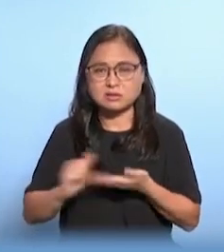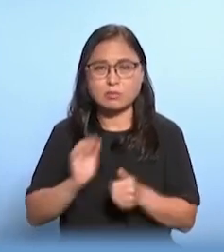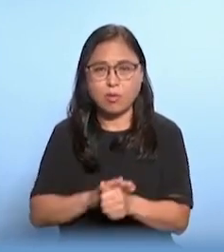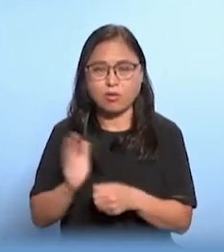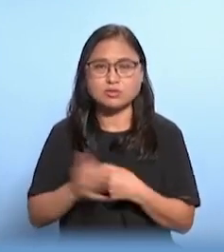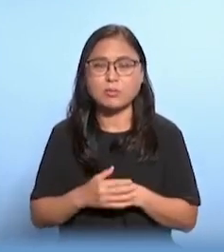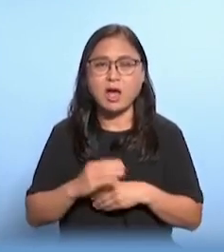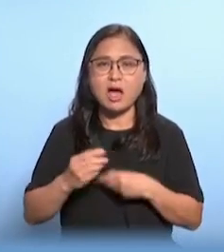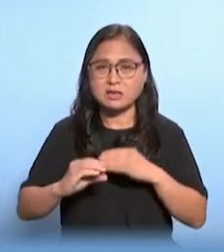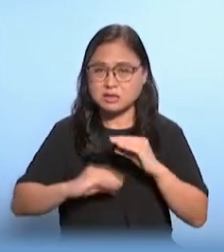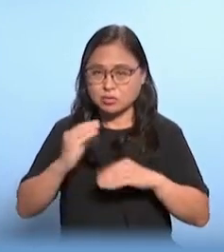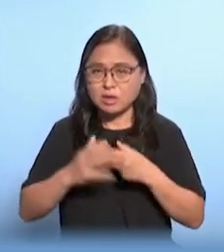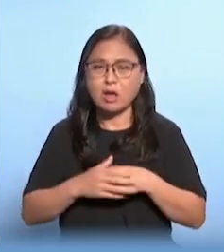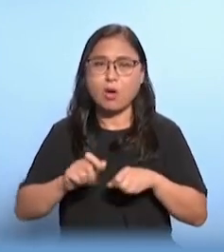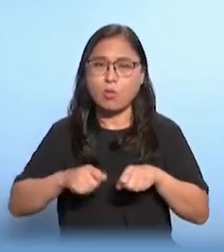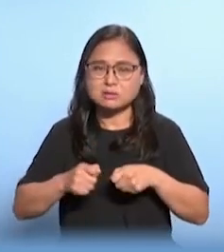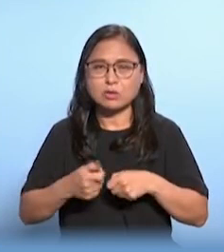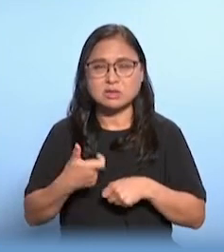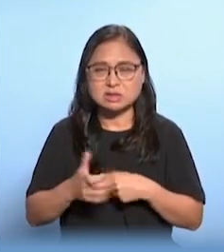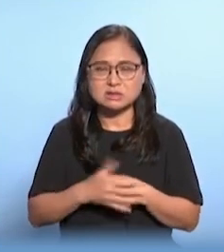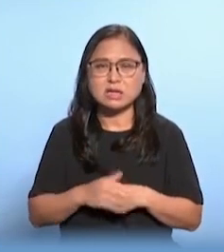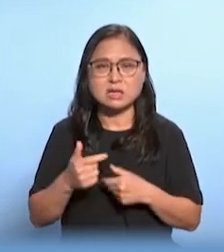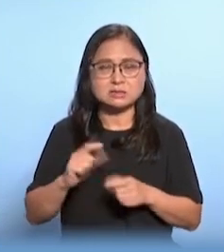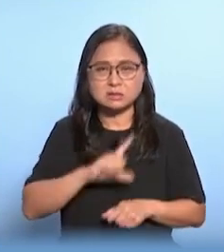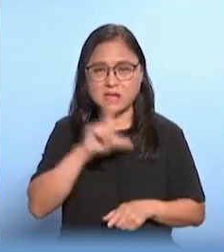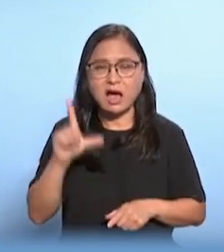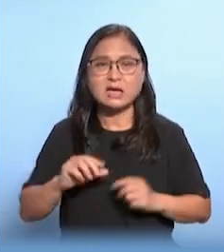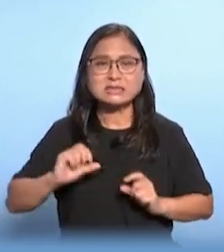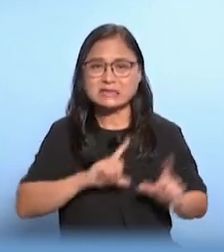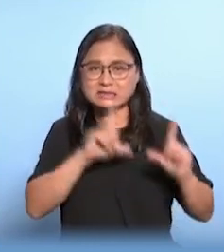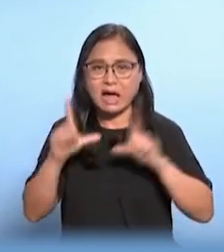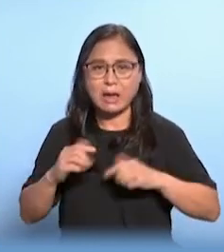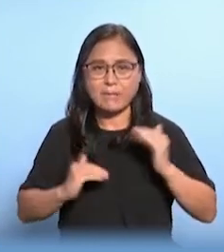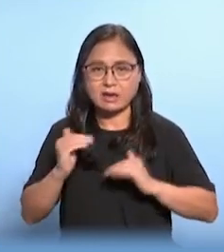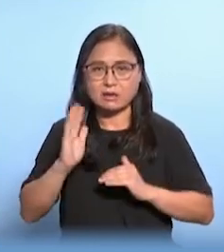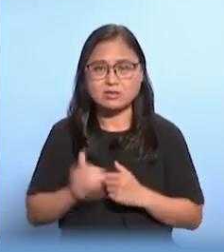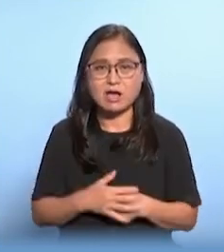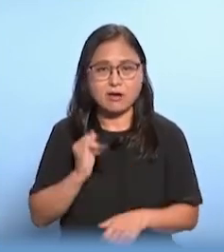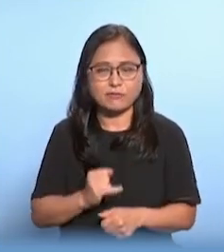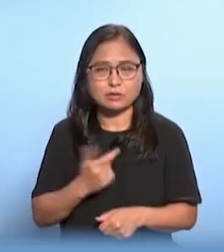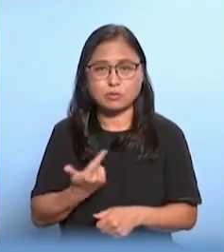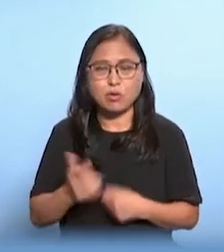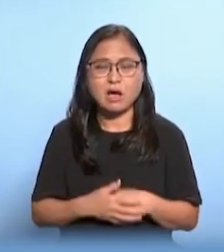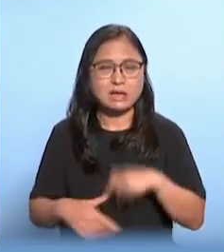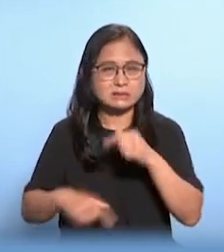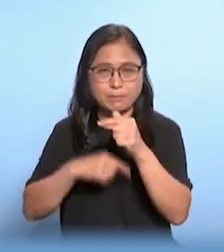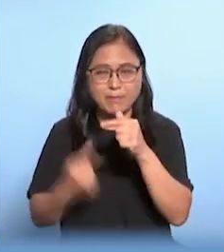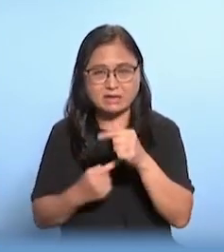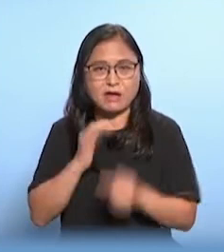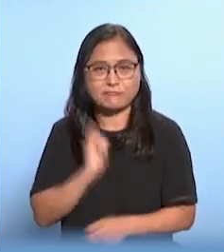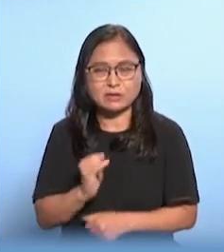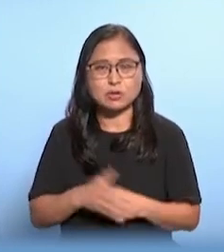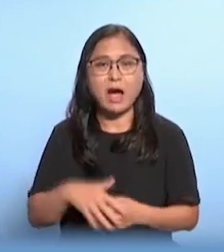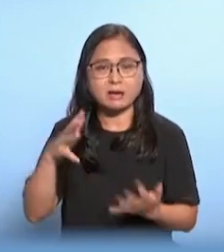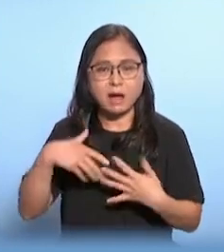于维护生态的平衡。第三，大幅提高罚则是可以有一个阻吓之效，设100,000元的罚款和